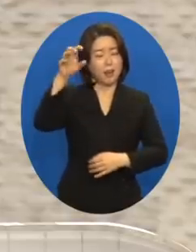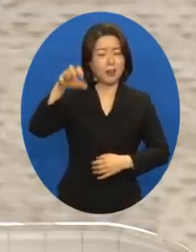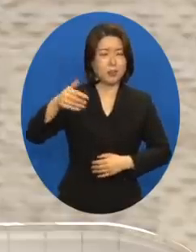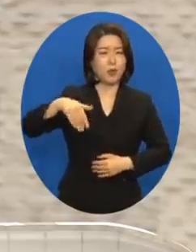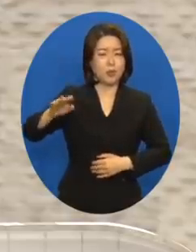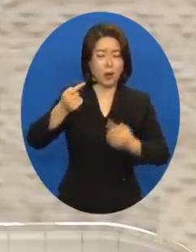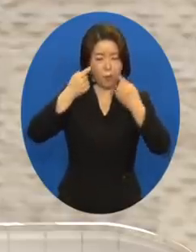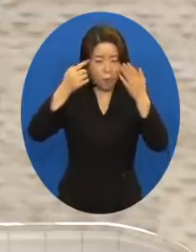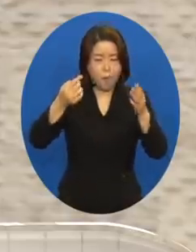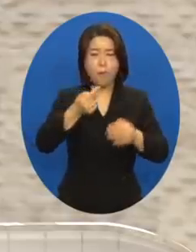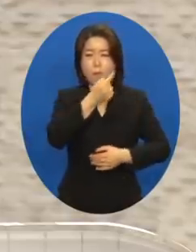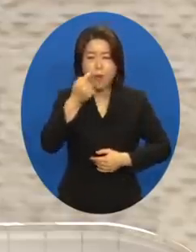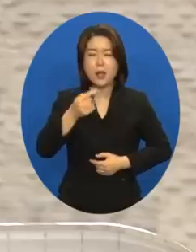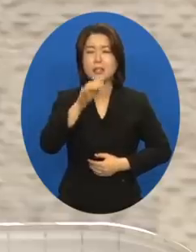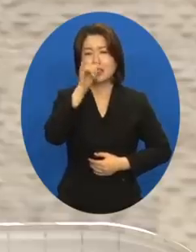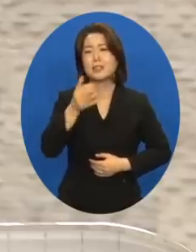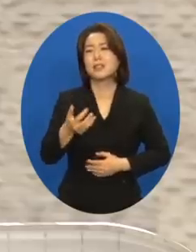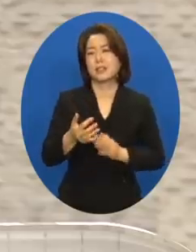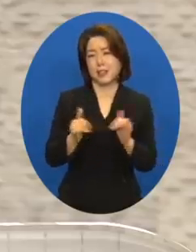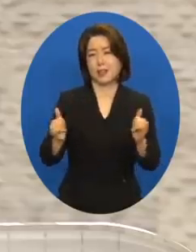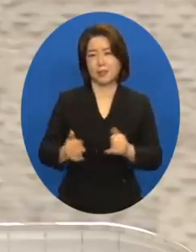확증이 있는 사람이